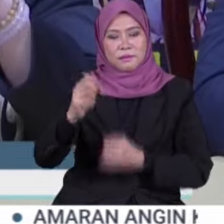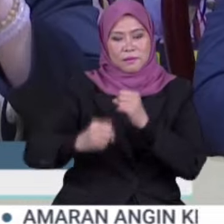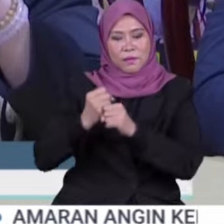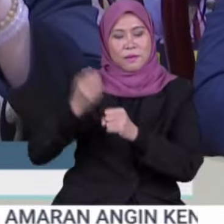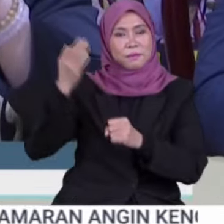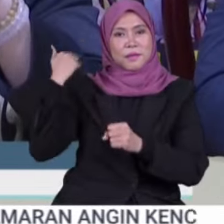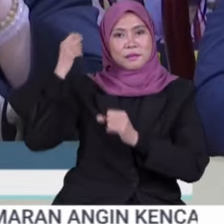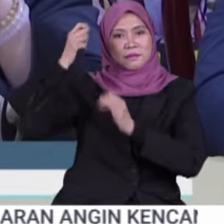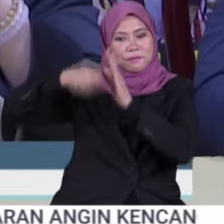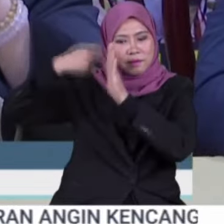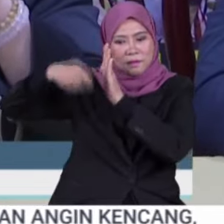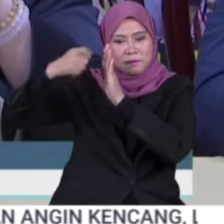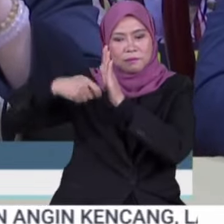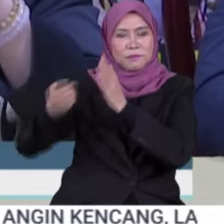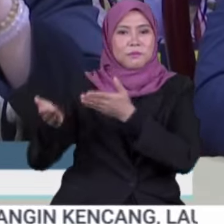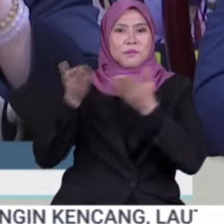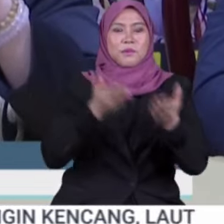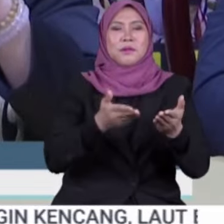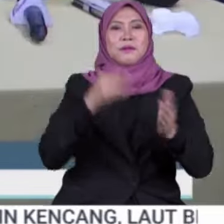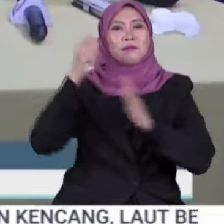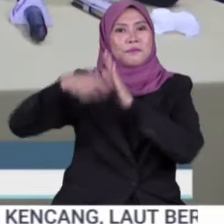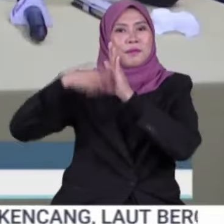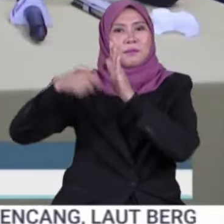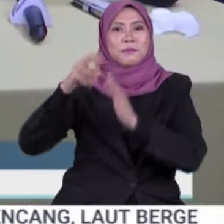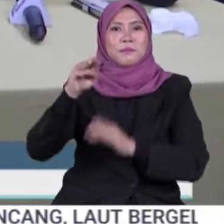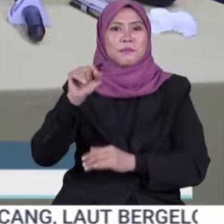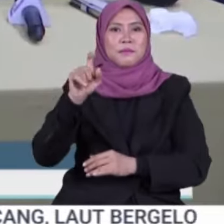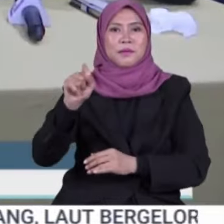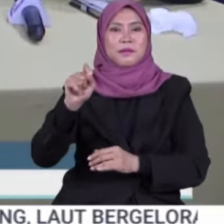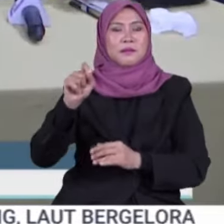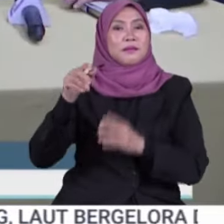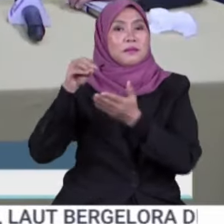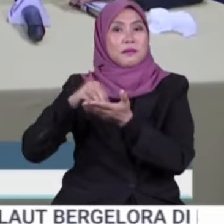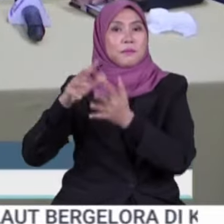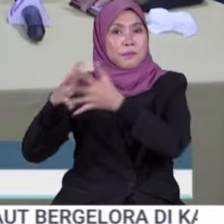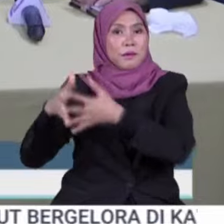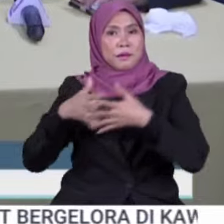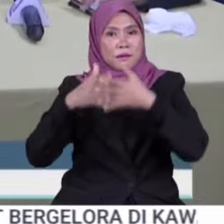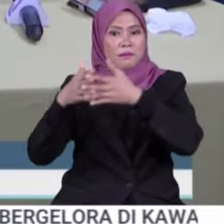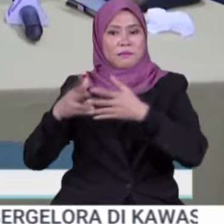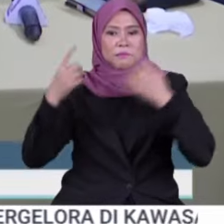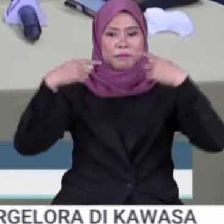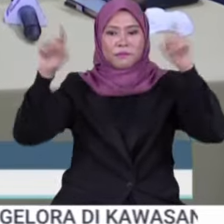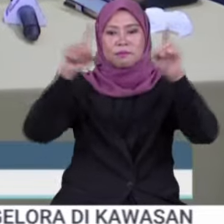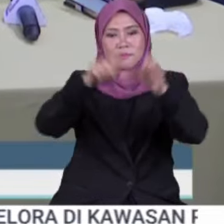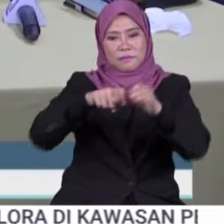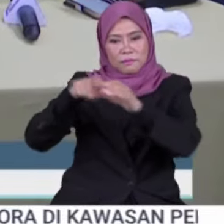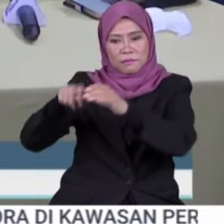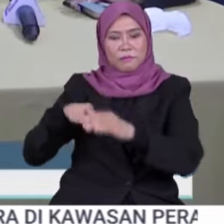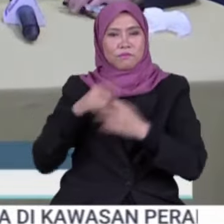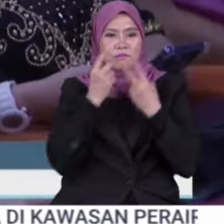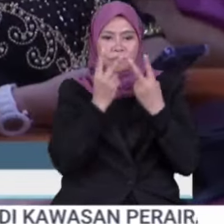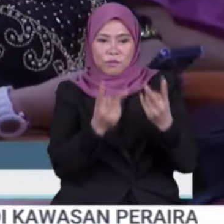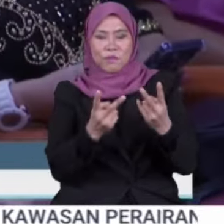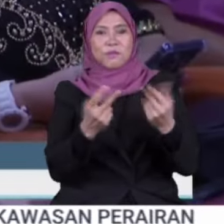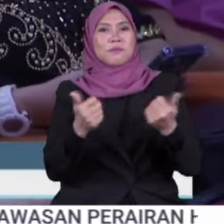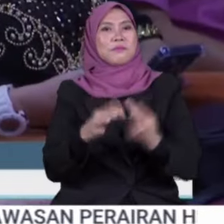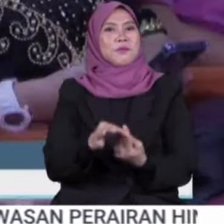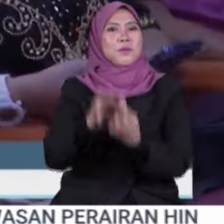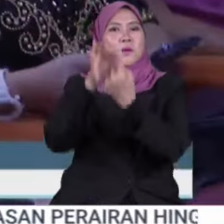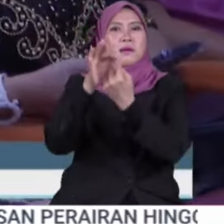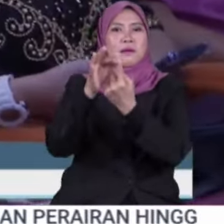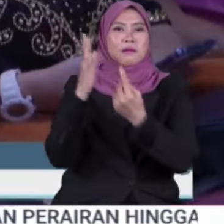filem tersebut dibawa ke Filmmart di Santa Monica, Amerika Syarikat dan berjaya menarik perhatian penonton dengan keunikan